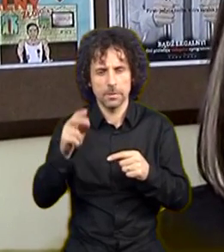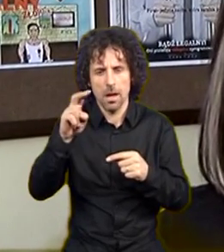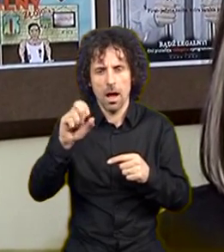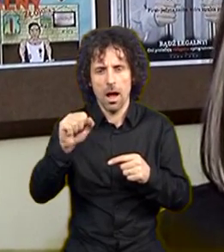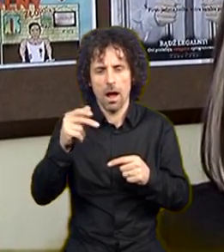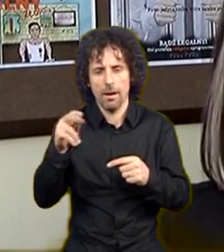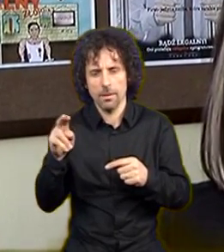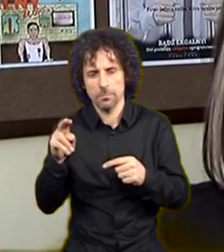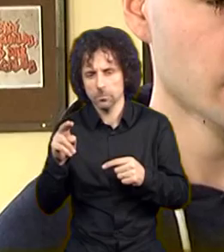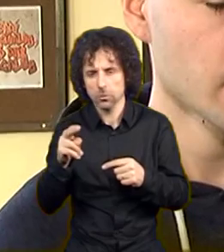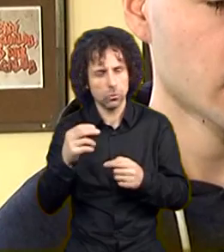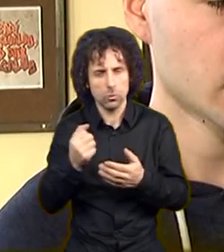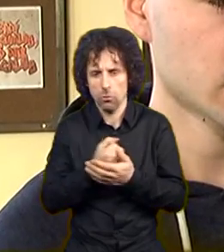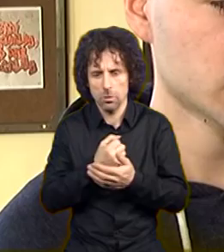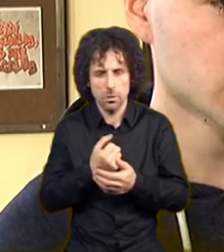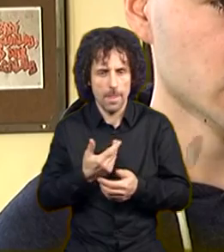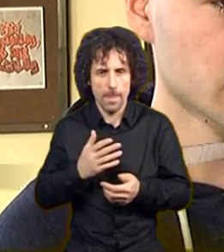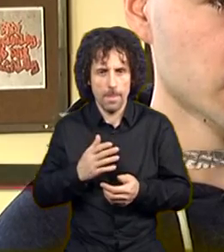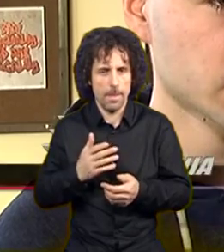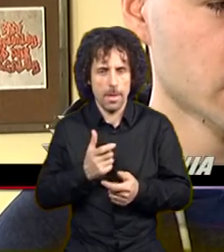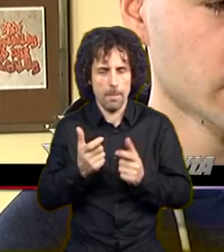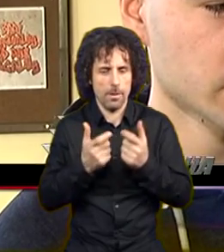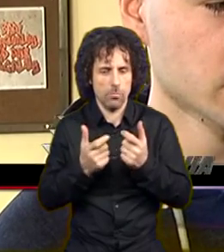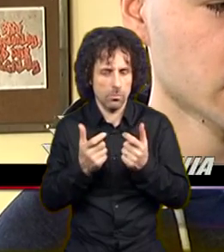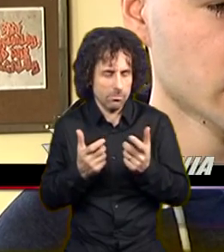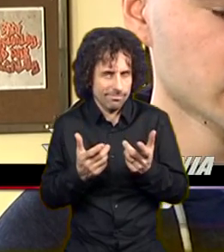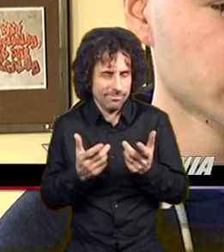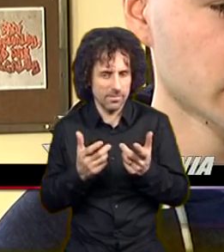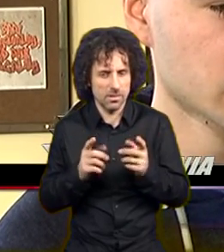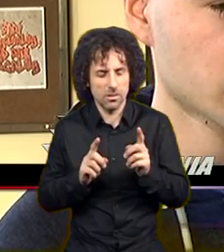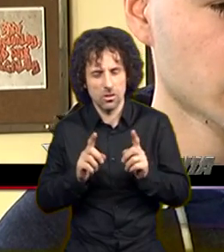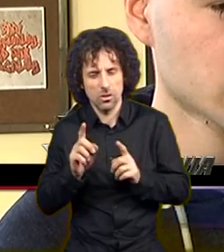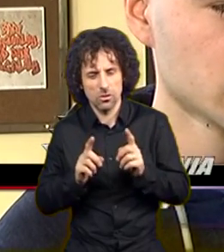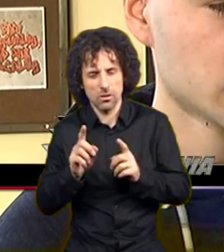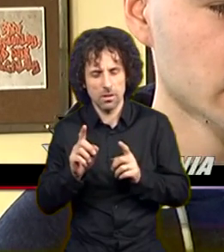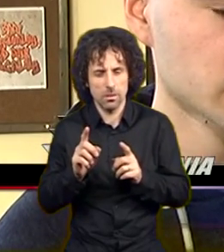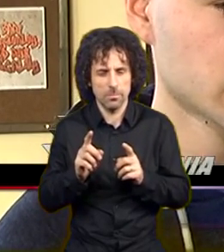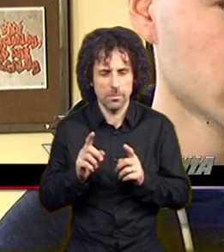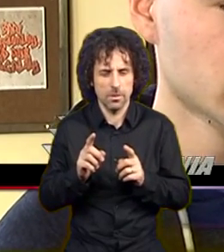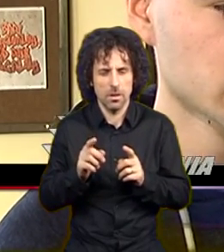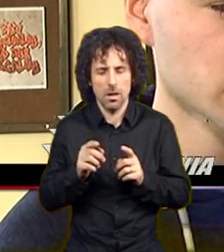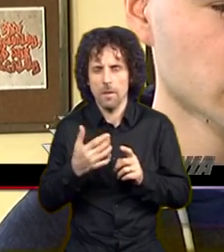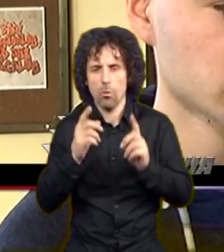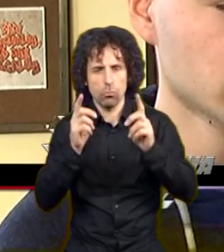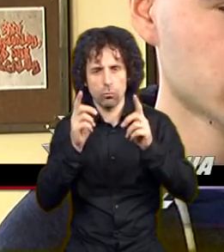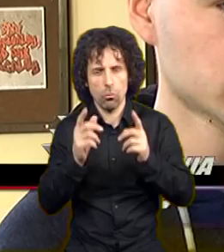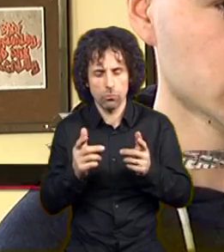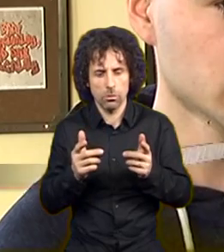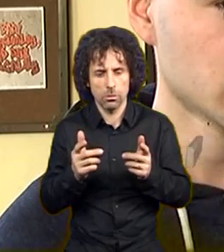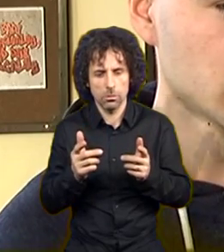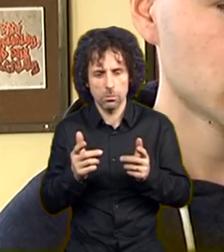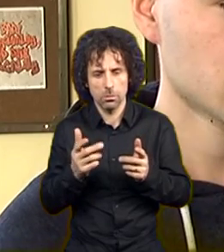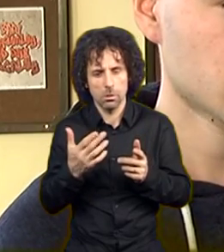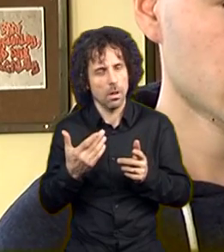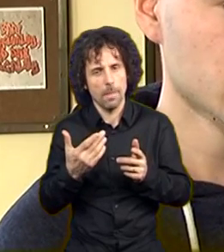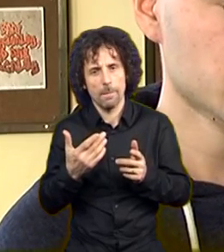Tematy związane z hakerstwem, ale niekoniecznie niebezpieczne zachowania są generowane przez hakerów. prostu czasem wystarczy nasza nieostrożność.